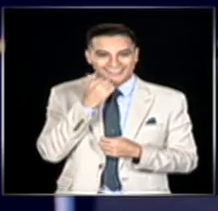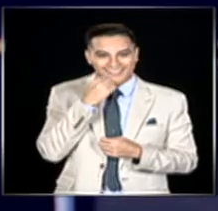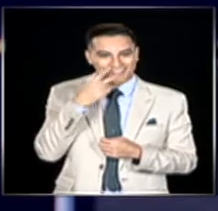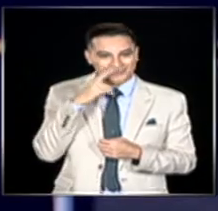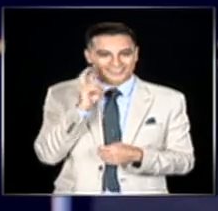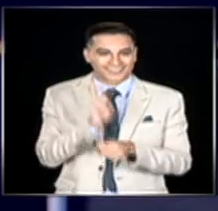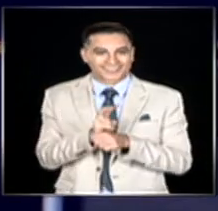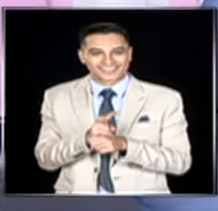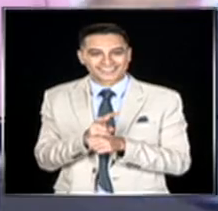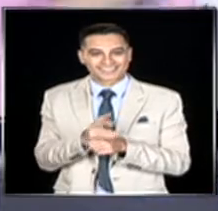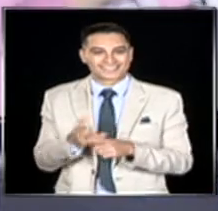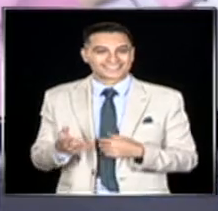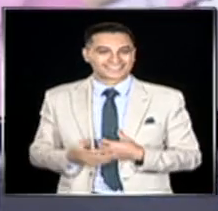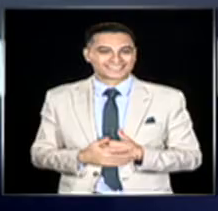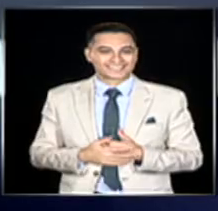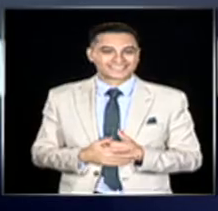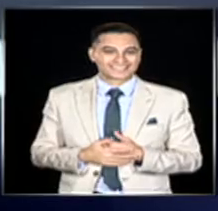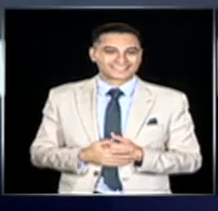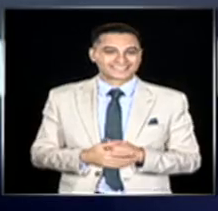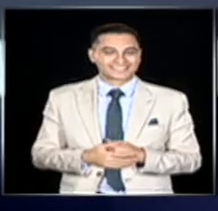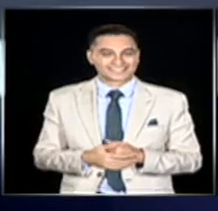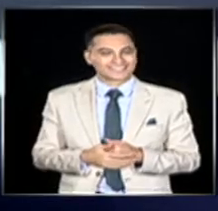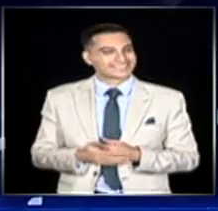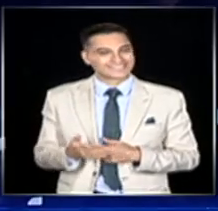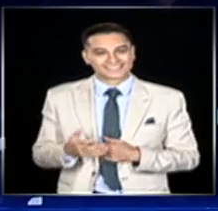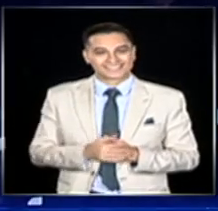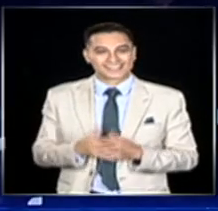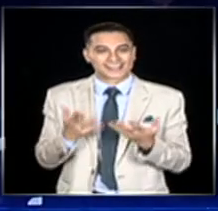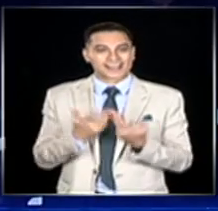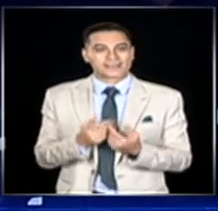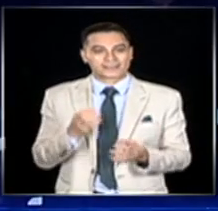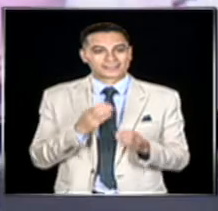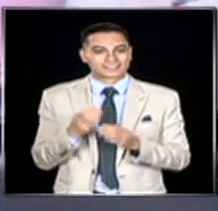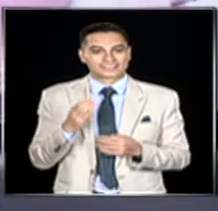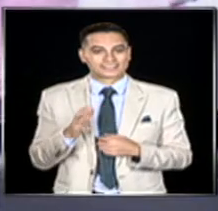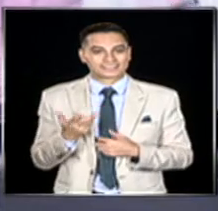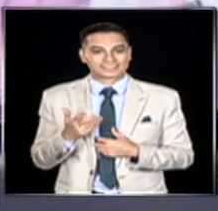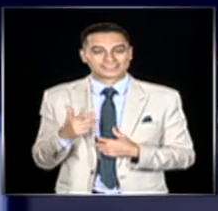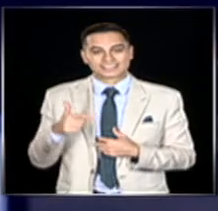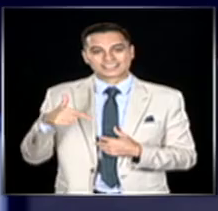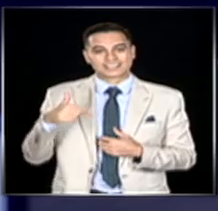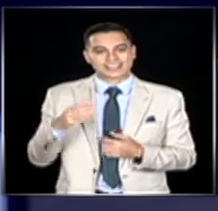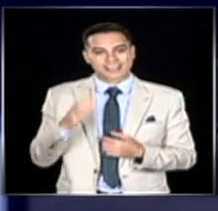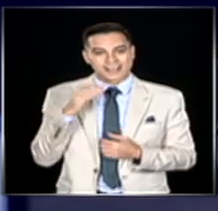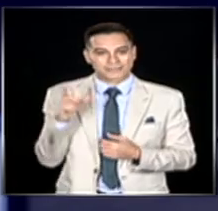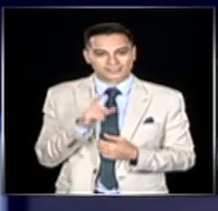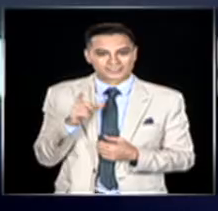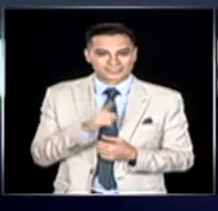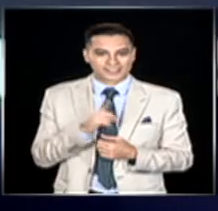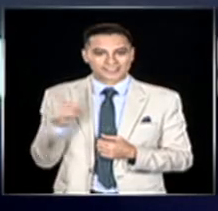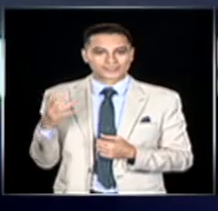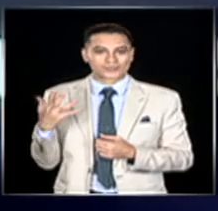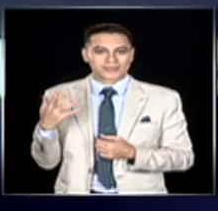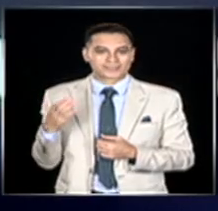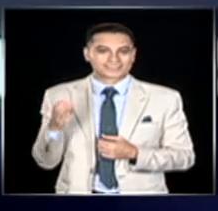برضه. ما راهنش على الأهلي. كم إجابة صح؟ مش عارف. 6. 6 إجابات صح من 10